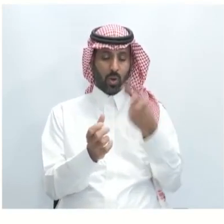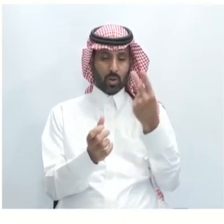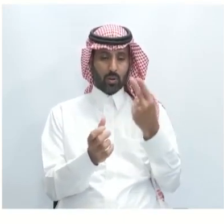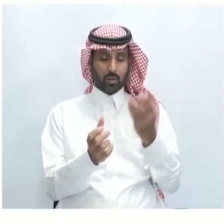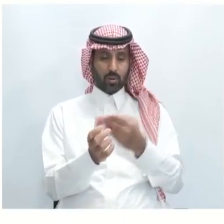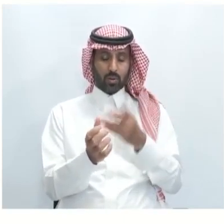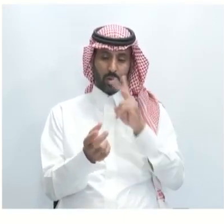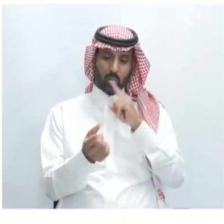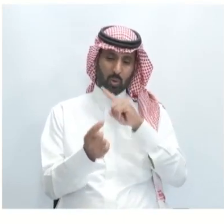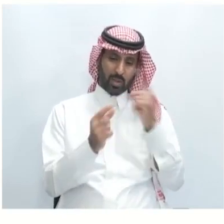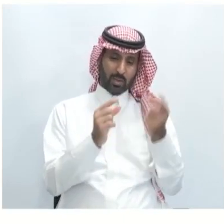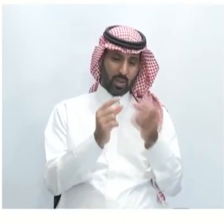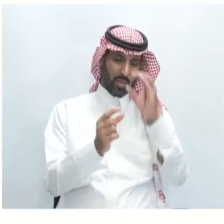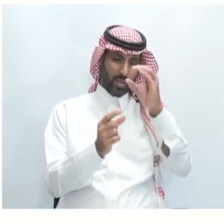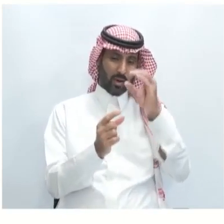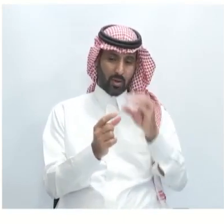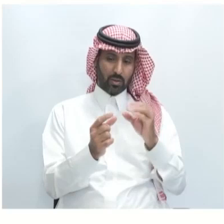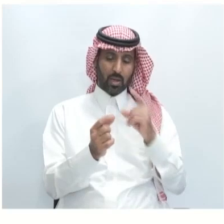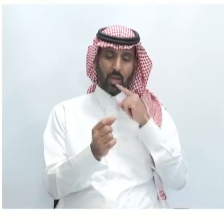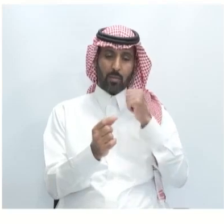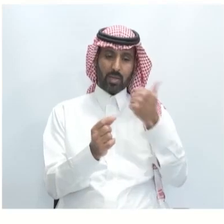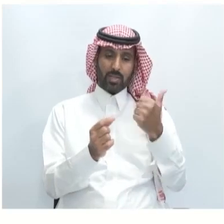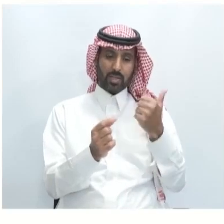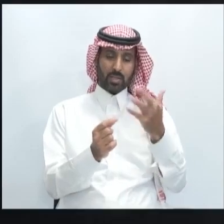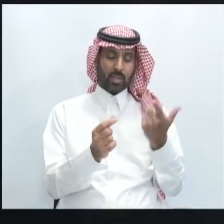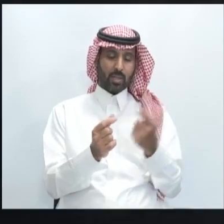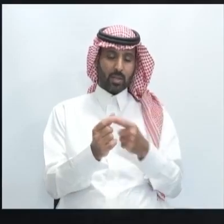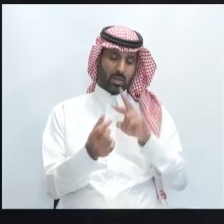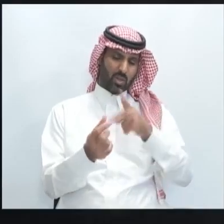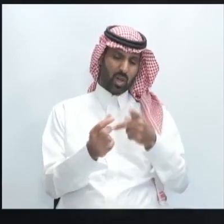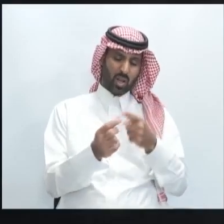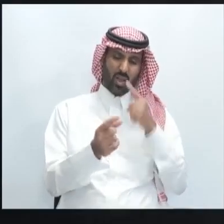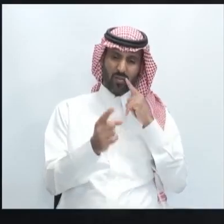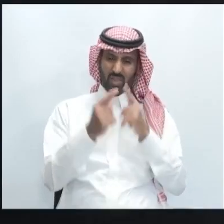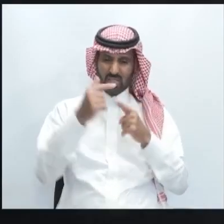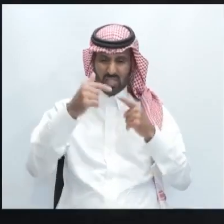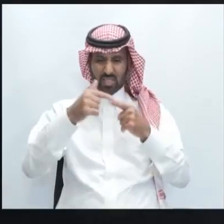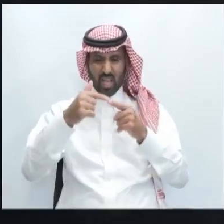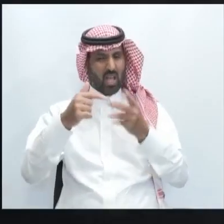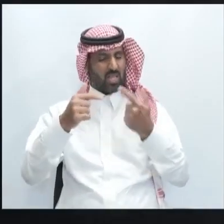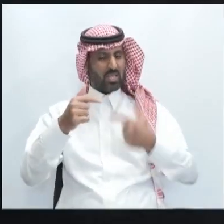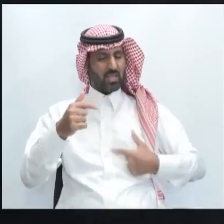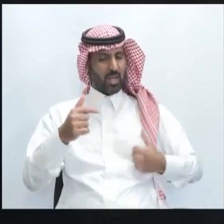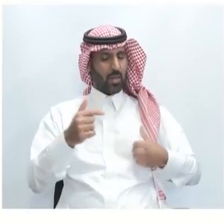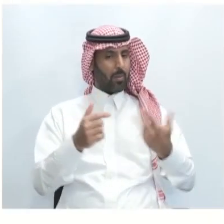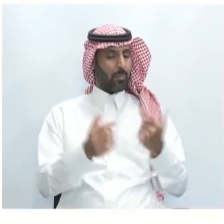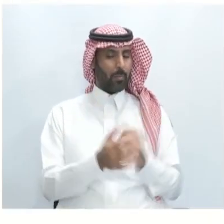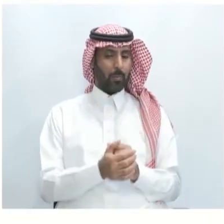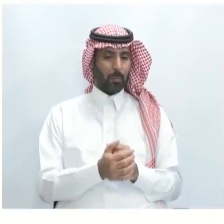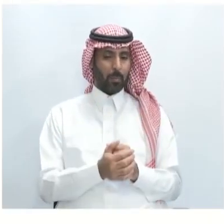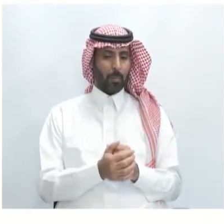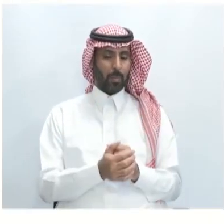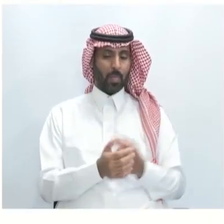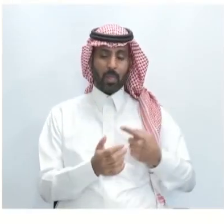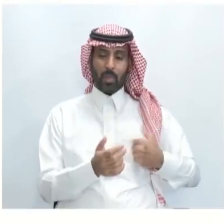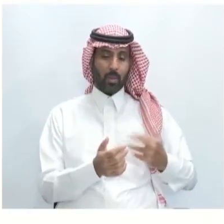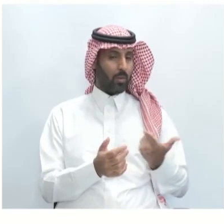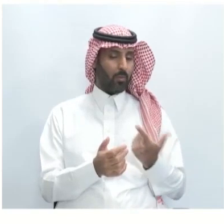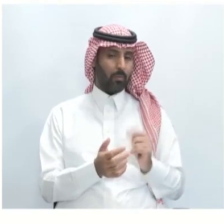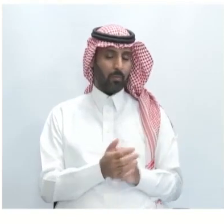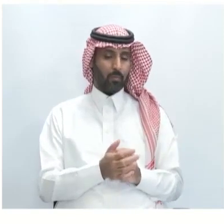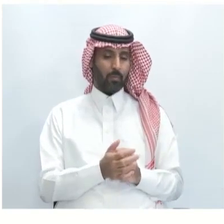حول احدى ذرات الكربون السته اذا اختلف في الاتجاه ماذا نسميه في هذه الحاله ماذا